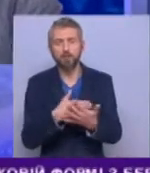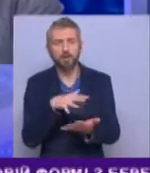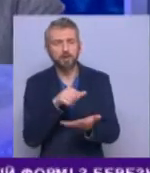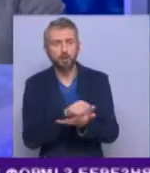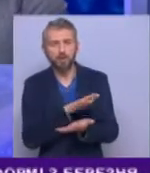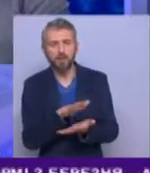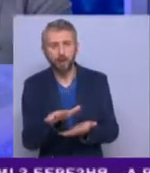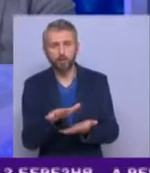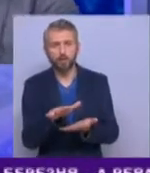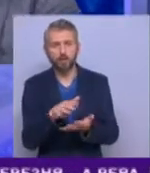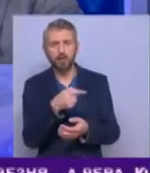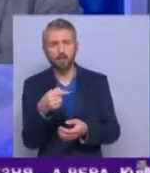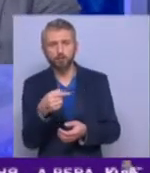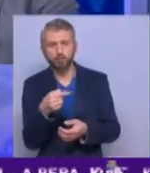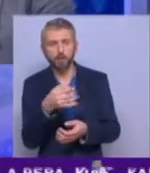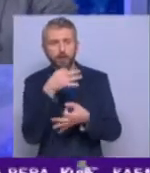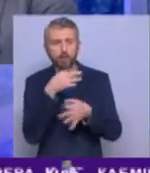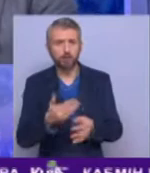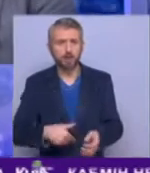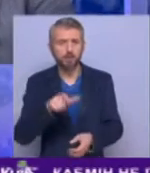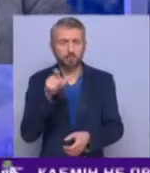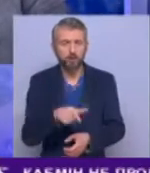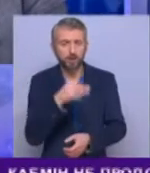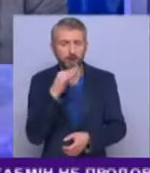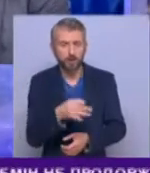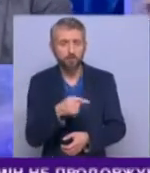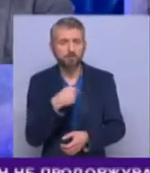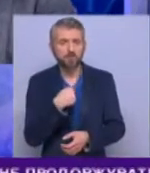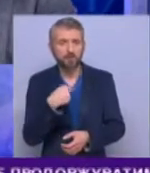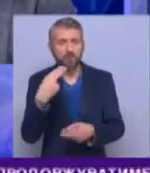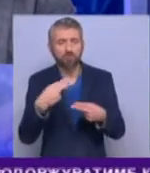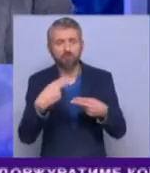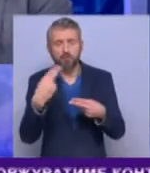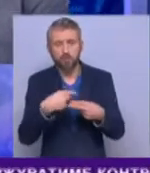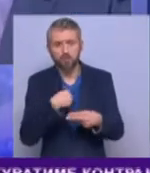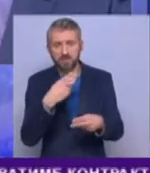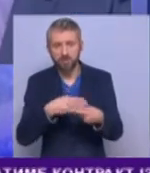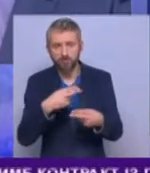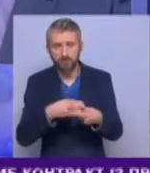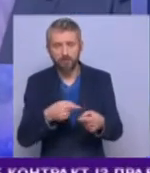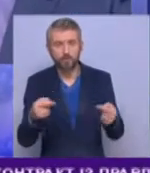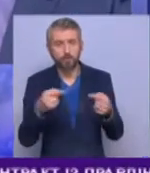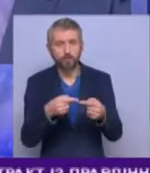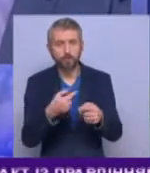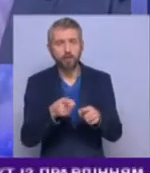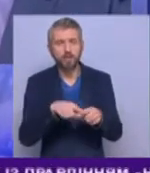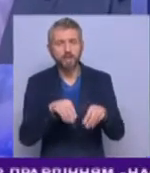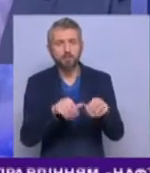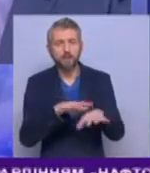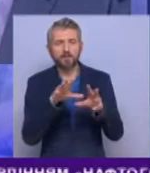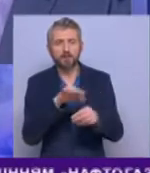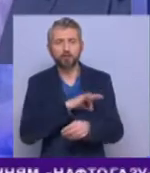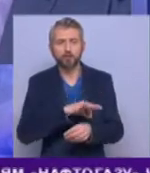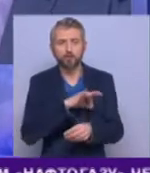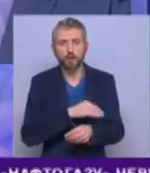орендатор на першому поверсі, а будь-який мешканець сказав, що йому цей шлагбаум заважає. І, відповідно, оскільки це земля загального